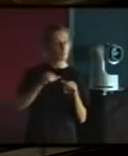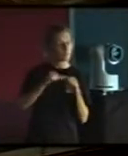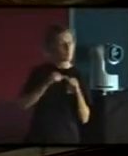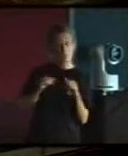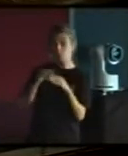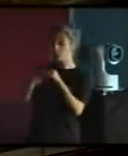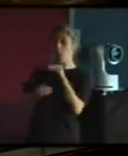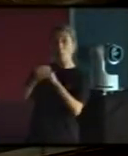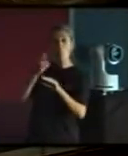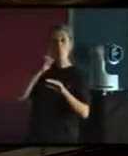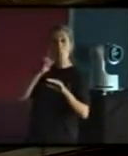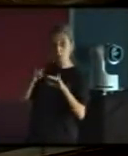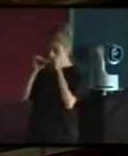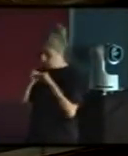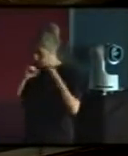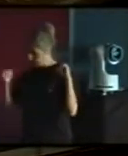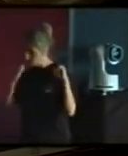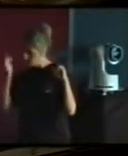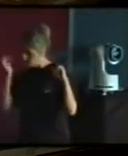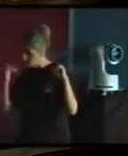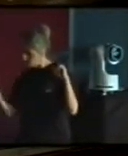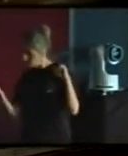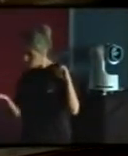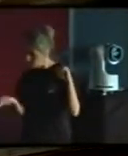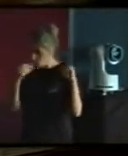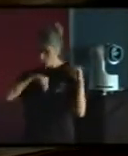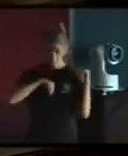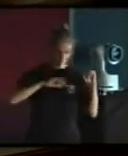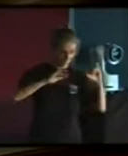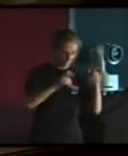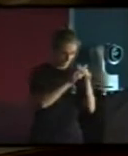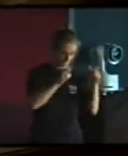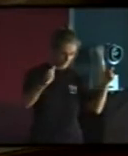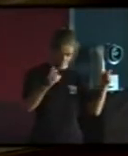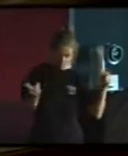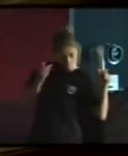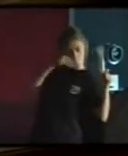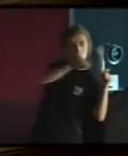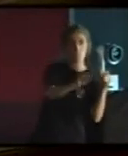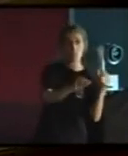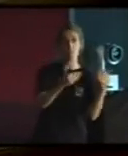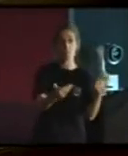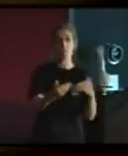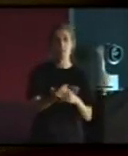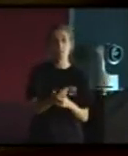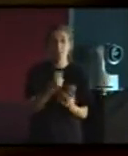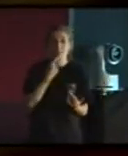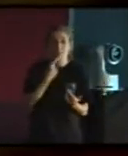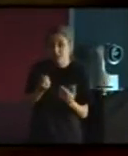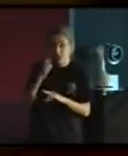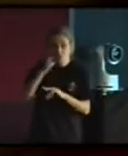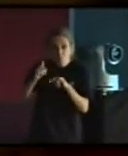avez découvert toute une culture, effectivement. Vous avez essayé de vous référer à cela, c'est-à-dire des éléments qui ne sont pas de